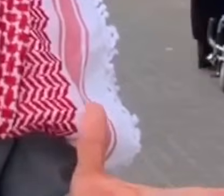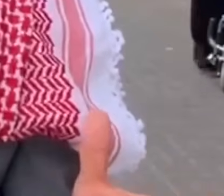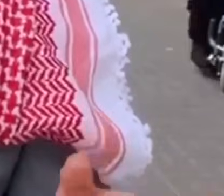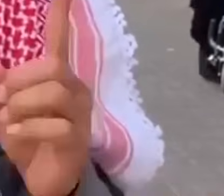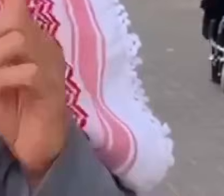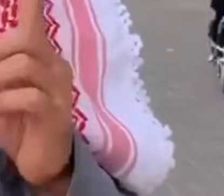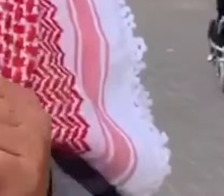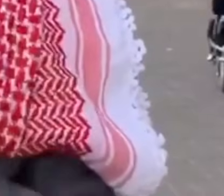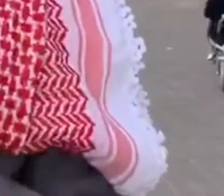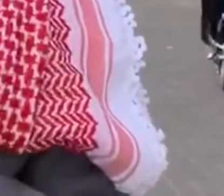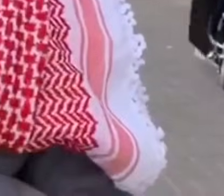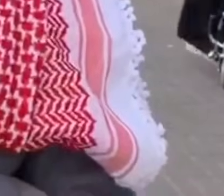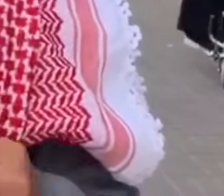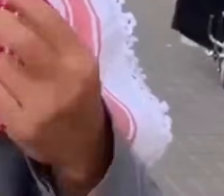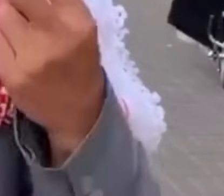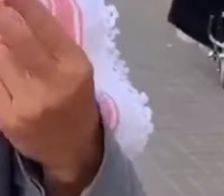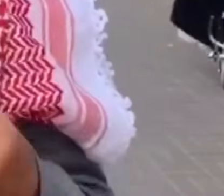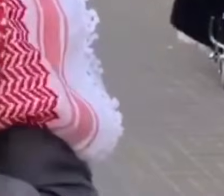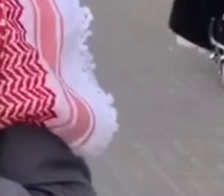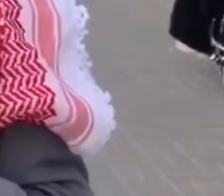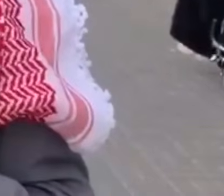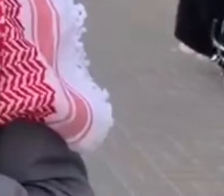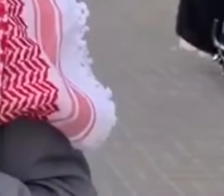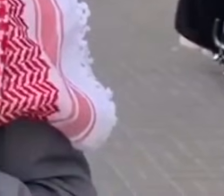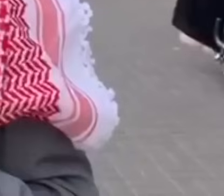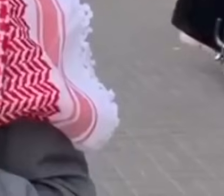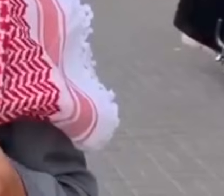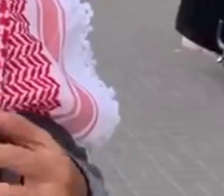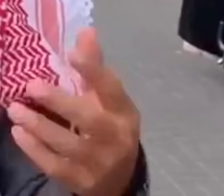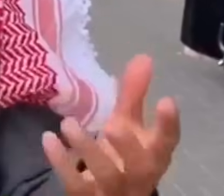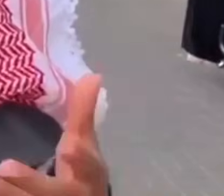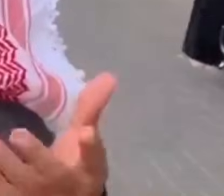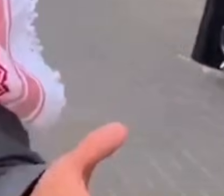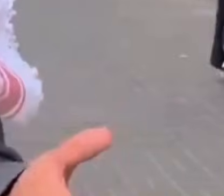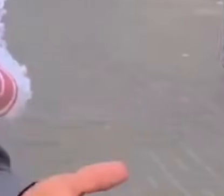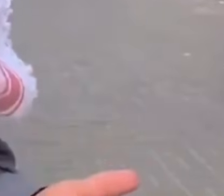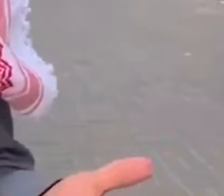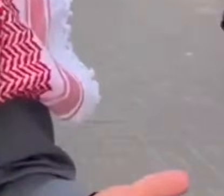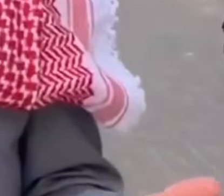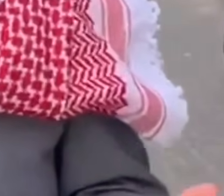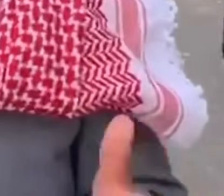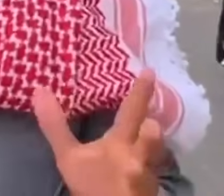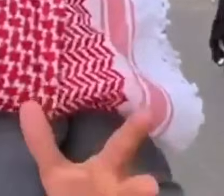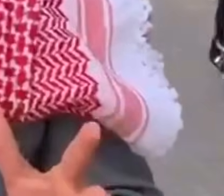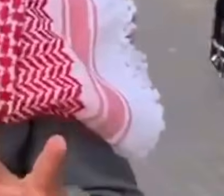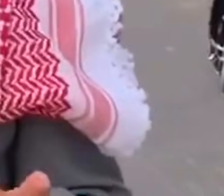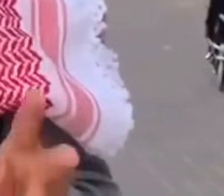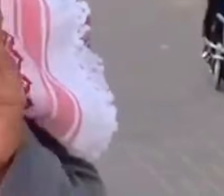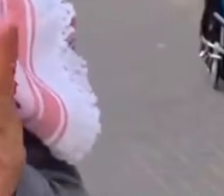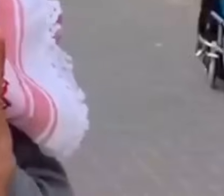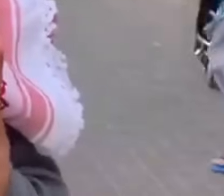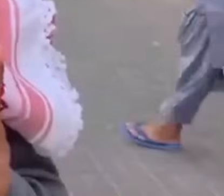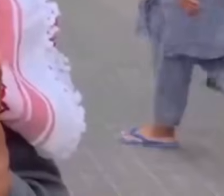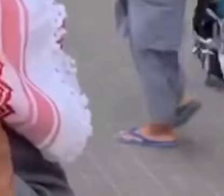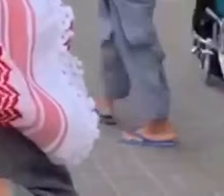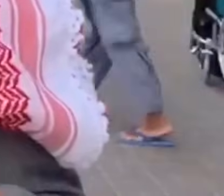dunia akhirat karena keyakinan. Yang kedua, wa'amilu sholihat. Mudah-mudahan semua aktivitasnya jadi amal soleh. Dan